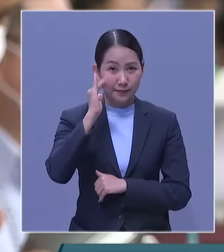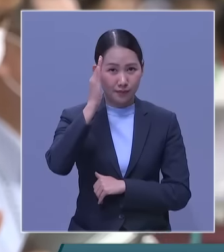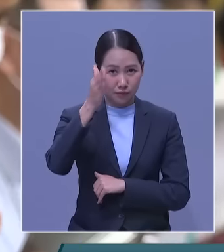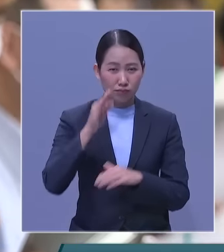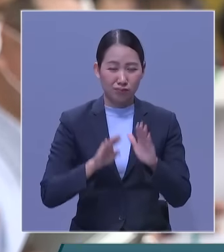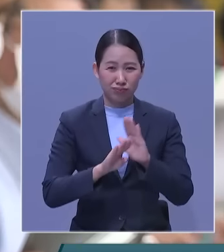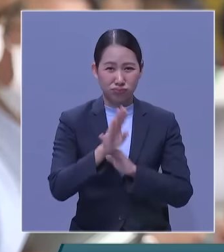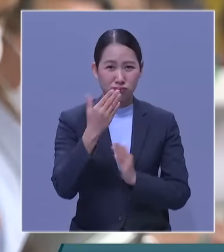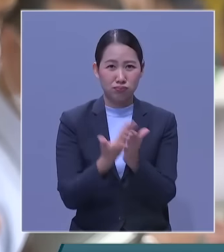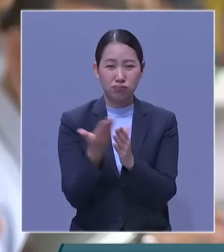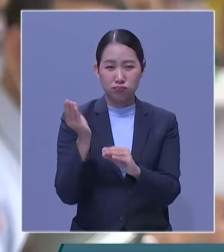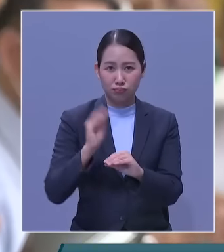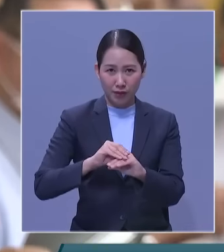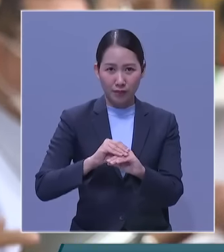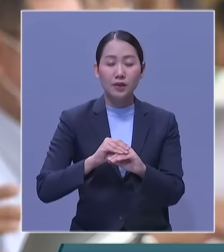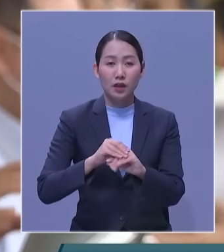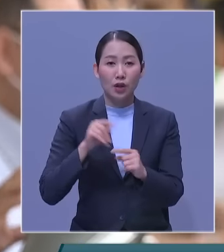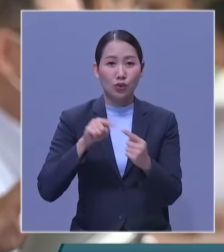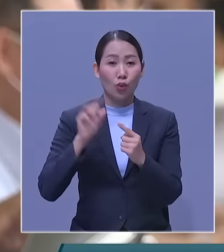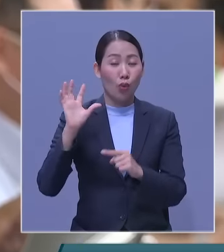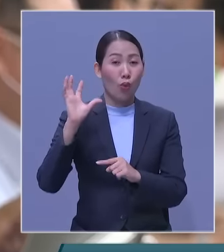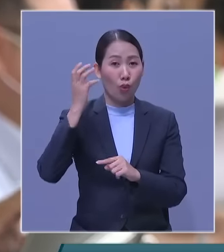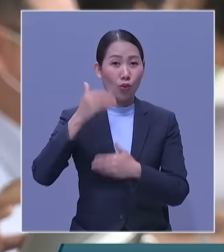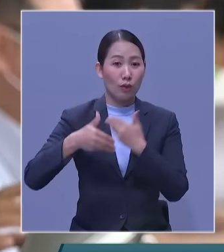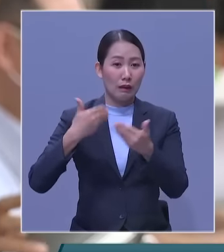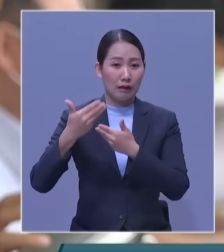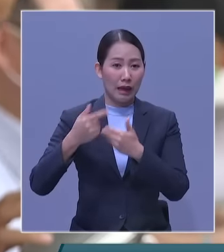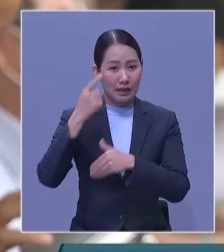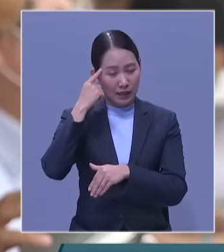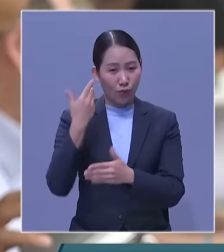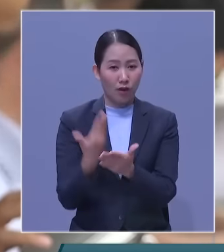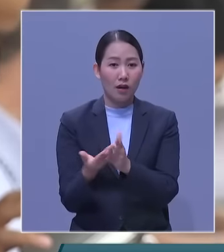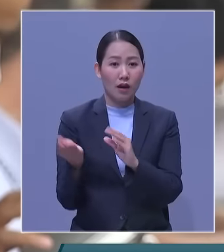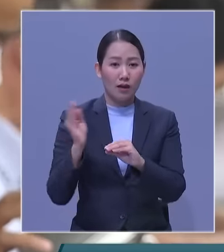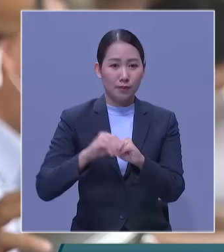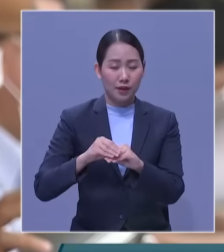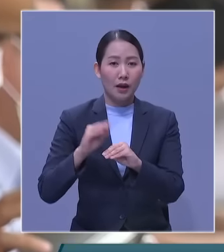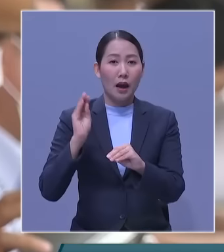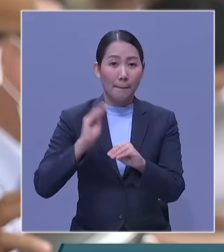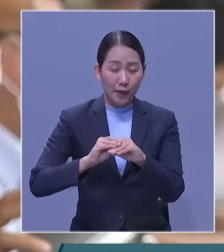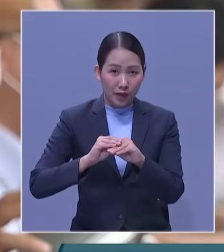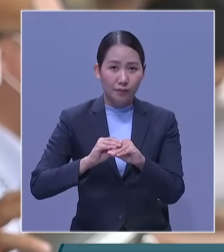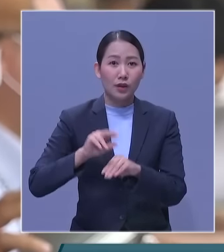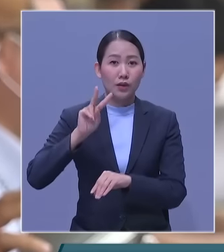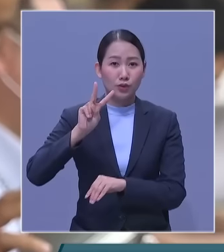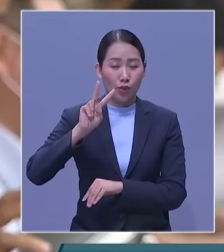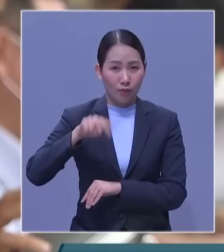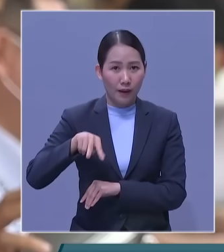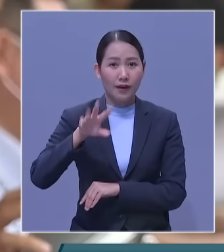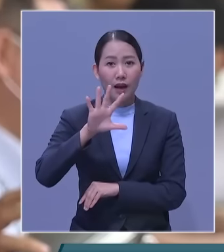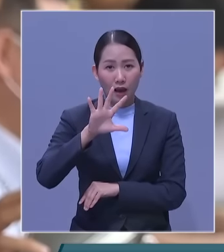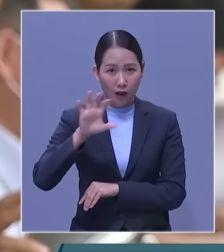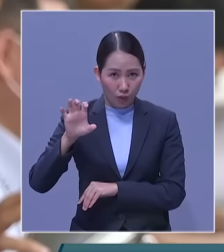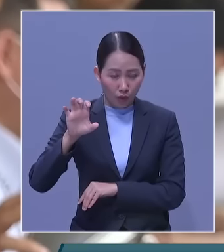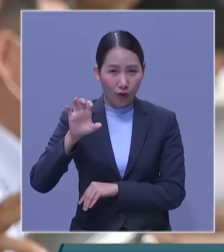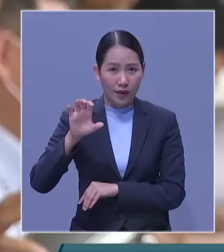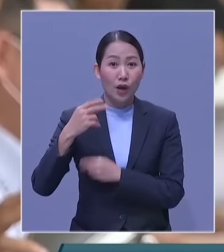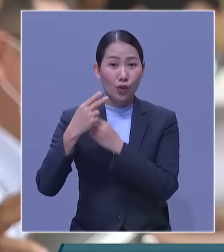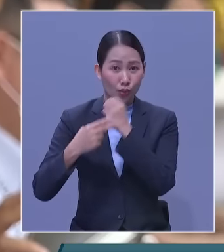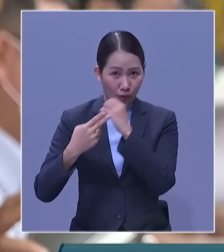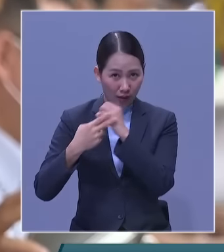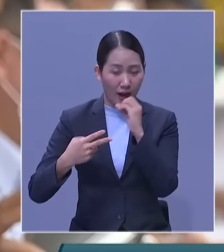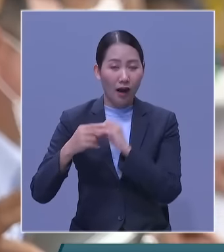เป็นราคาทองดัดโลกเนี่ยมีโอกาสที่จะปรับตัวเพิ่มขึ้นไปถึง 2,500 ดอลลาร์ในเบื้องต้นก่อนนะค